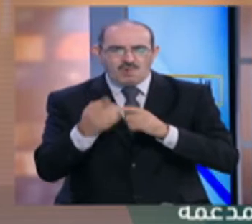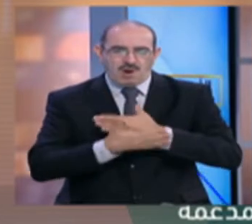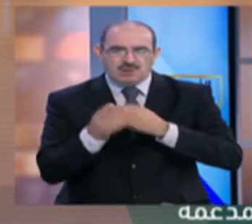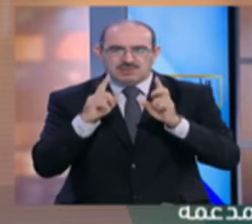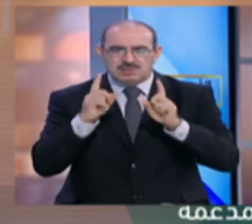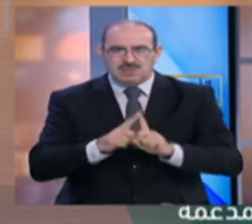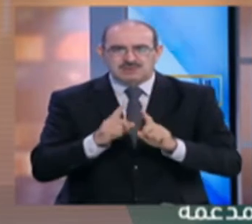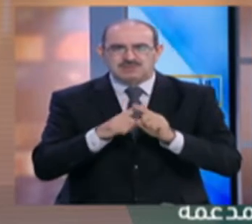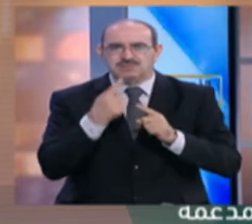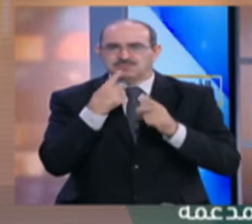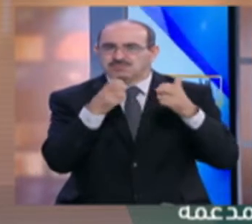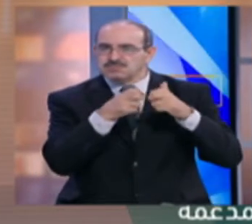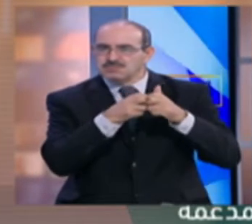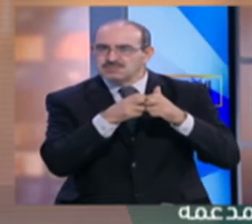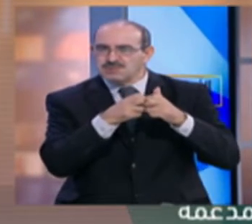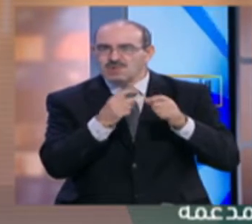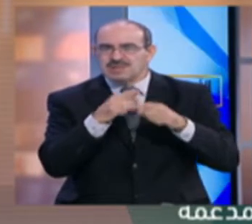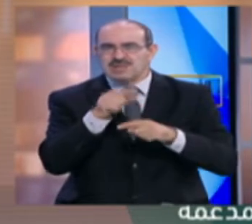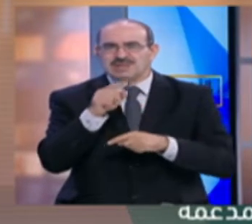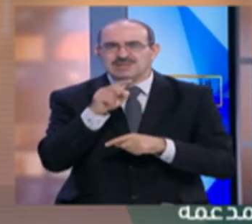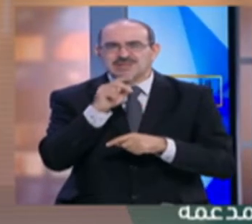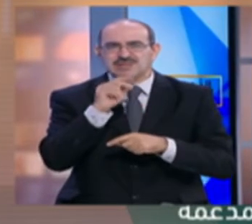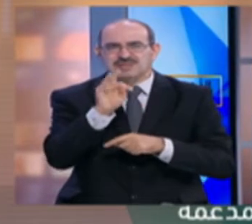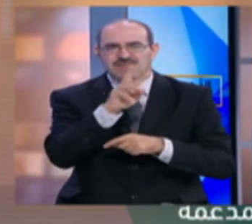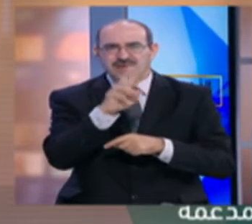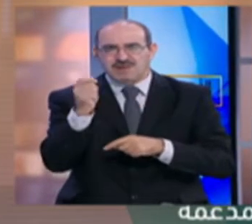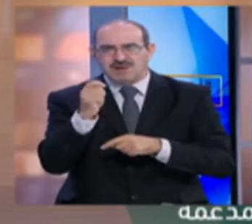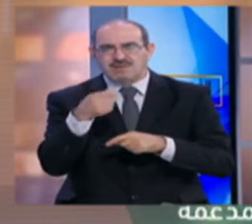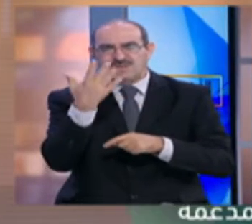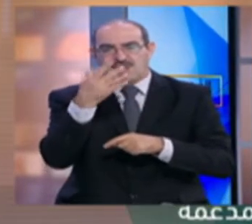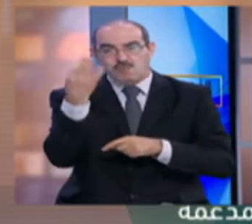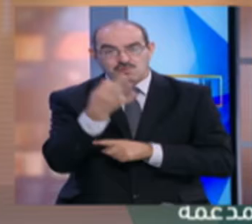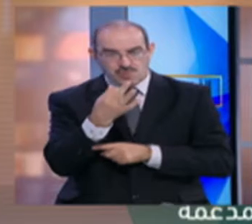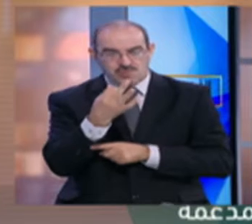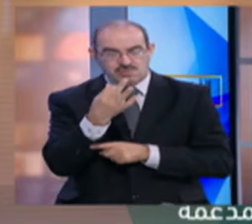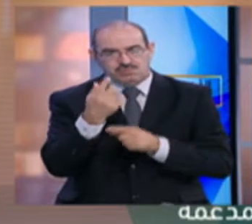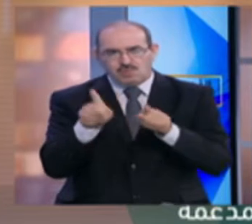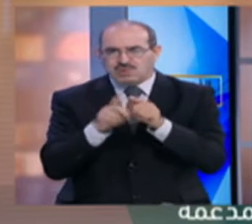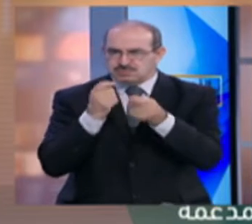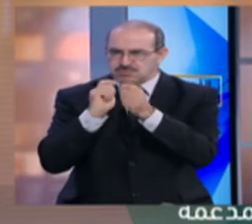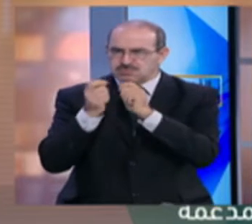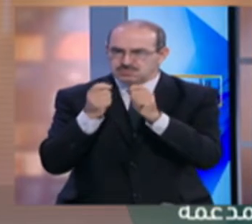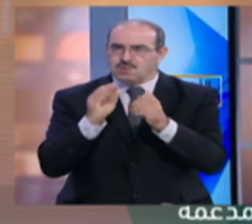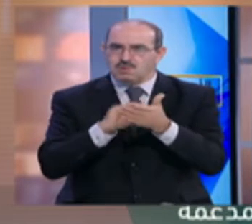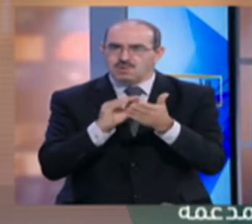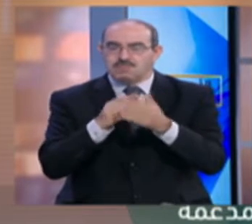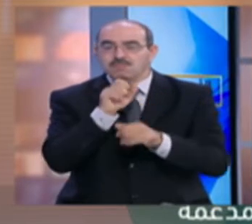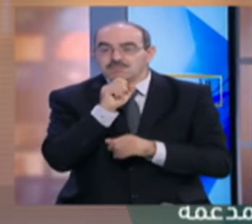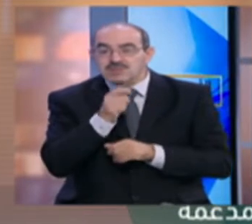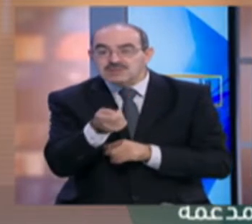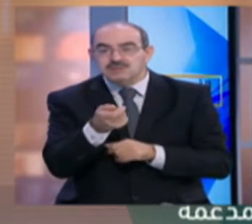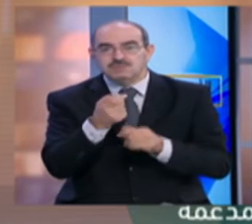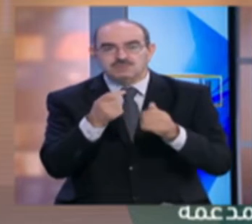الأقل التي بي ا 19%، ما زلنا مع الضرائب، ما زلنا ما كملناش هذا